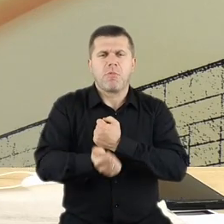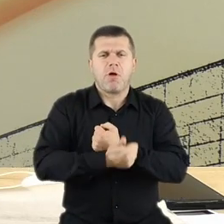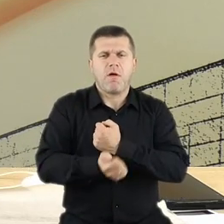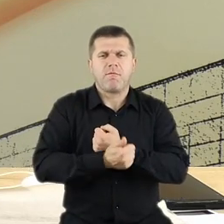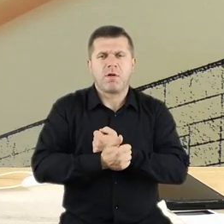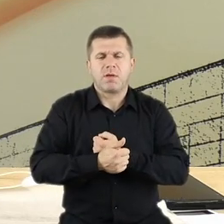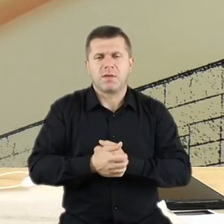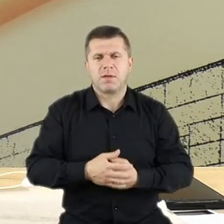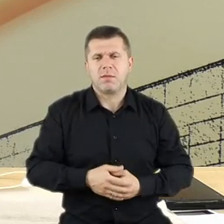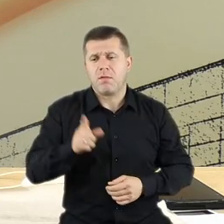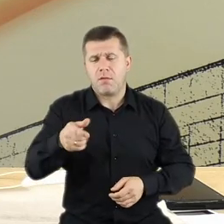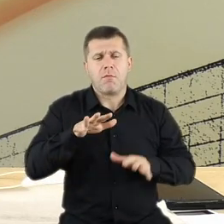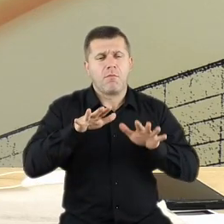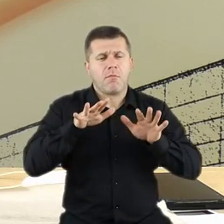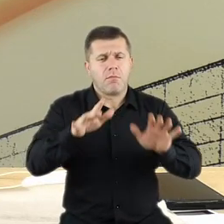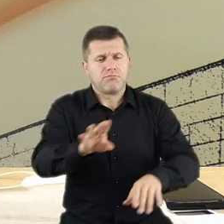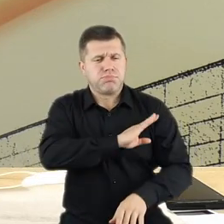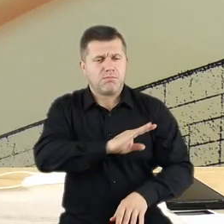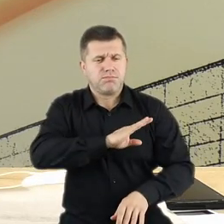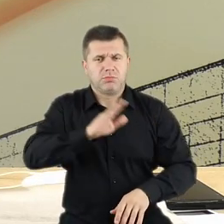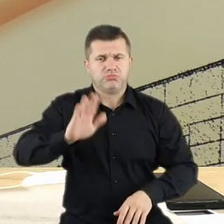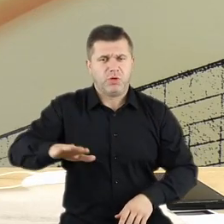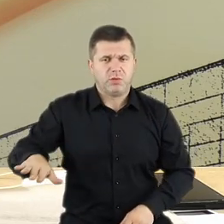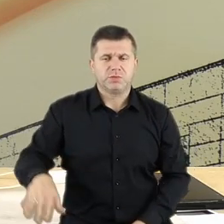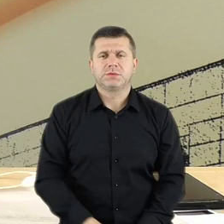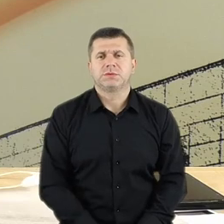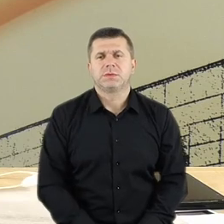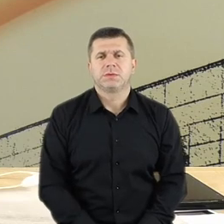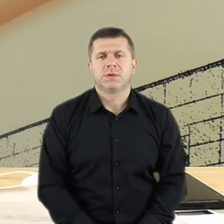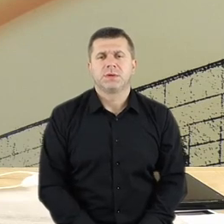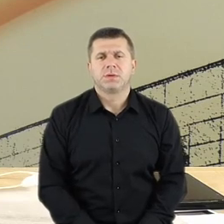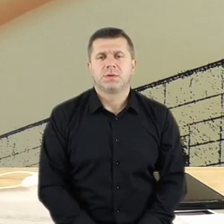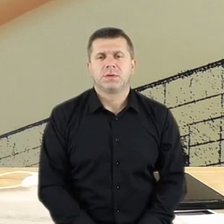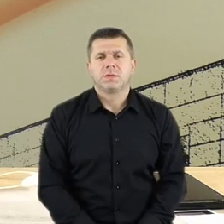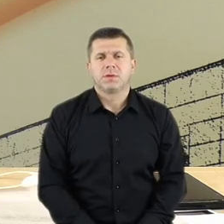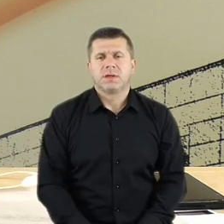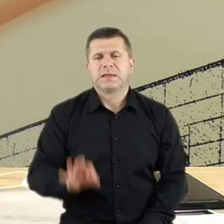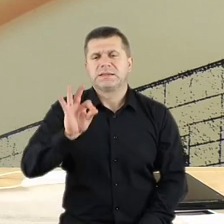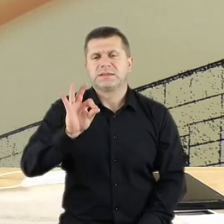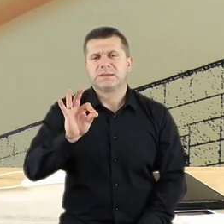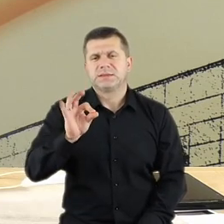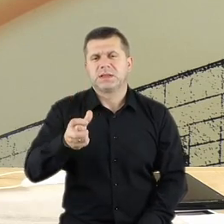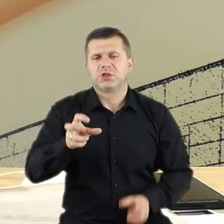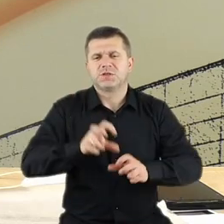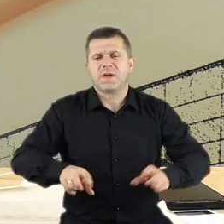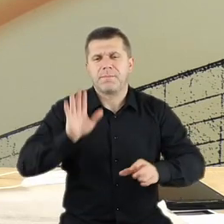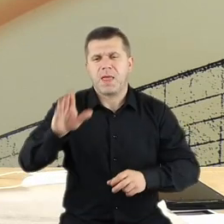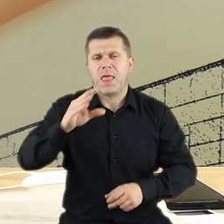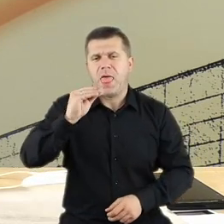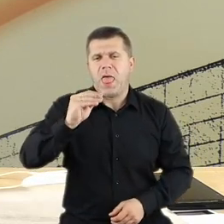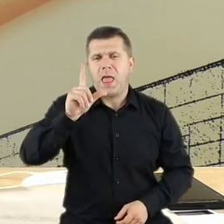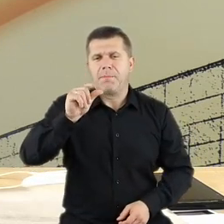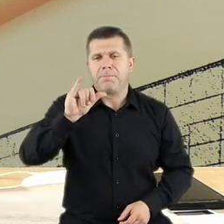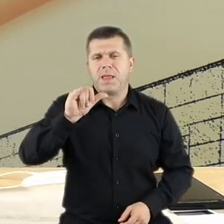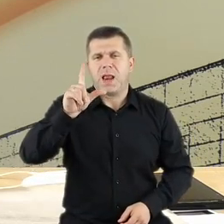na dyfteryt pomogło wiele dzieciaków albo syn szwagra ma epilepsję a jego